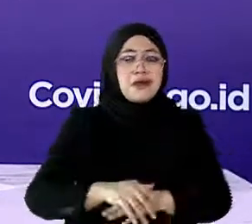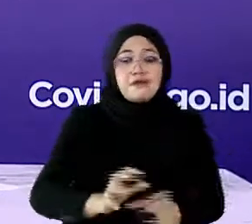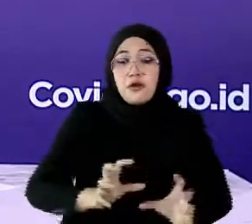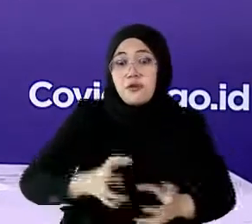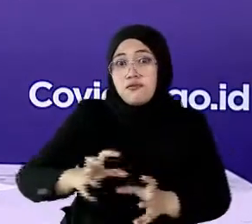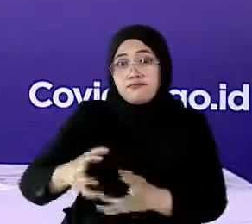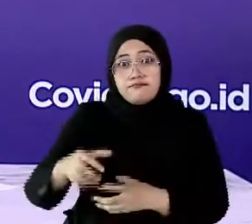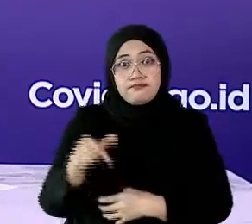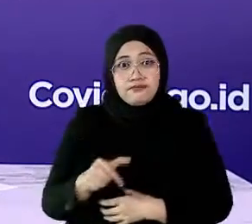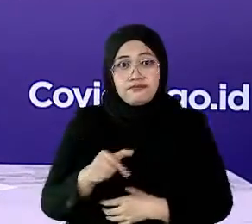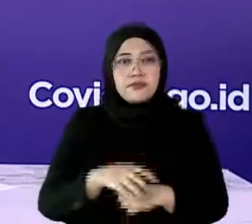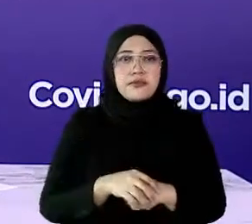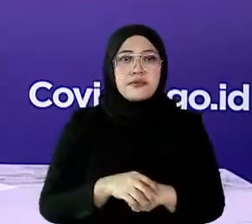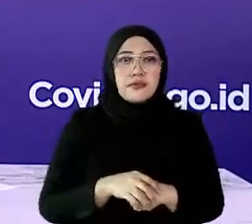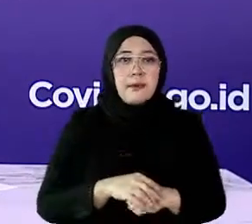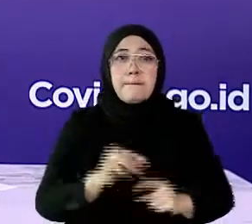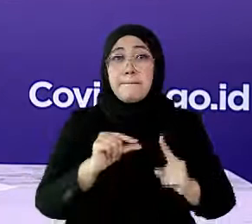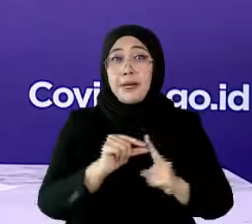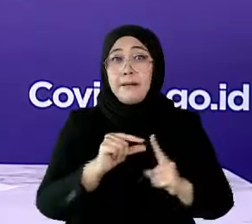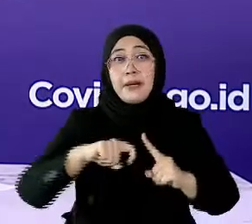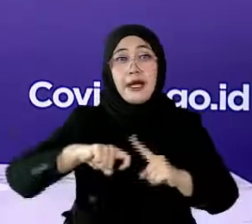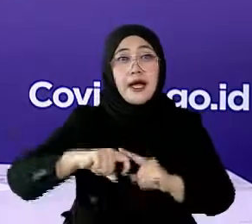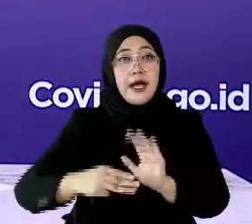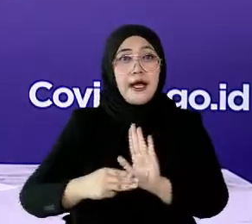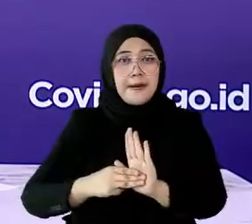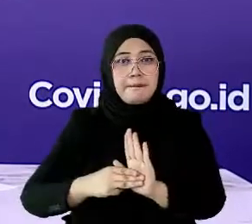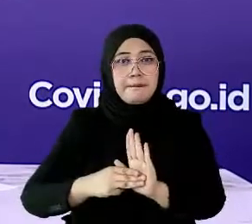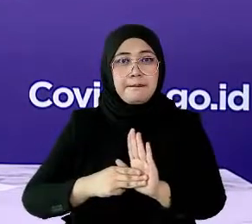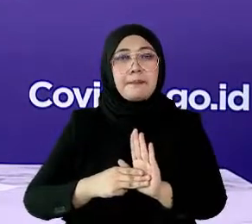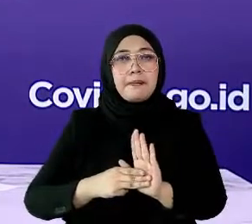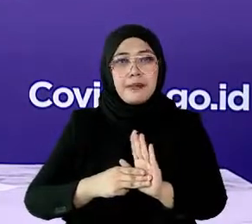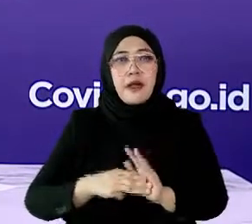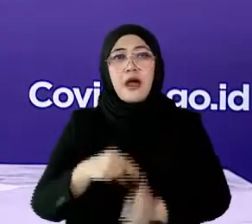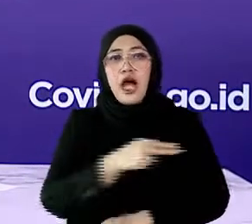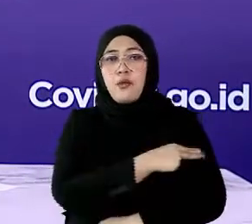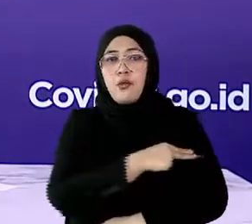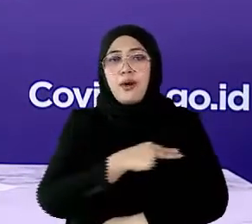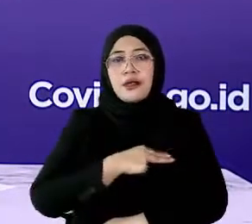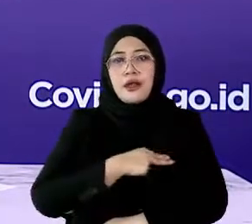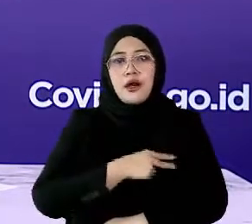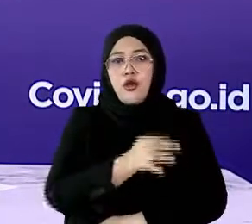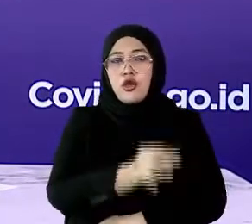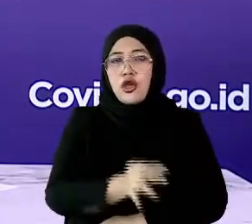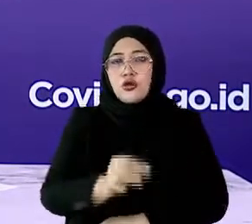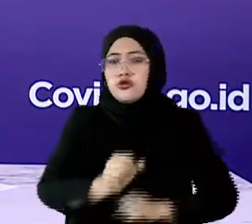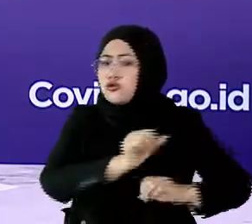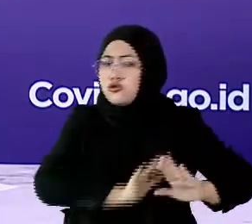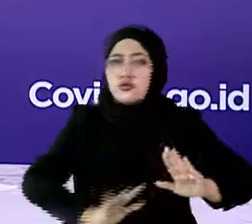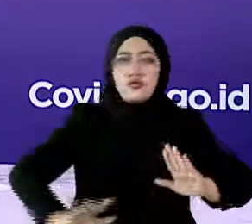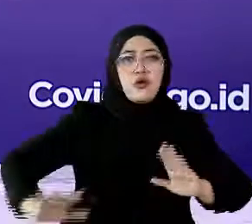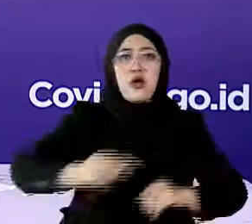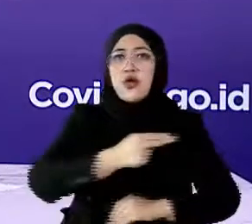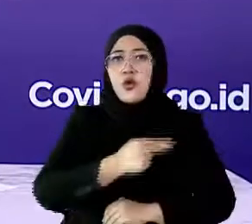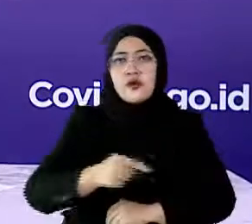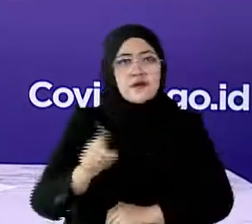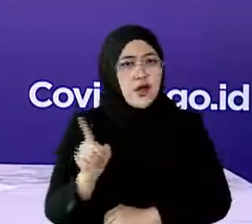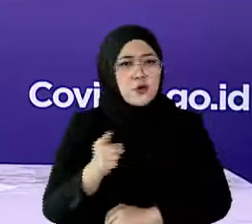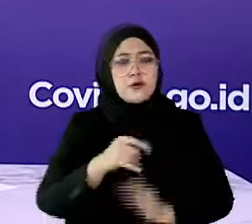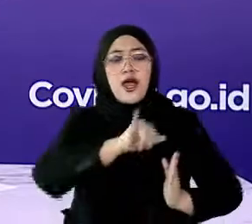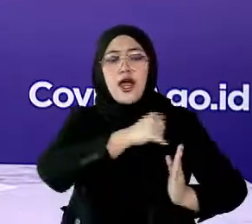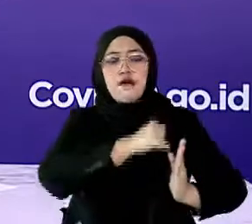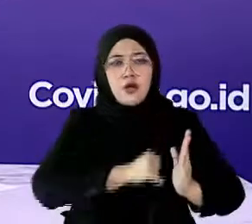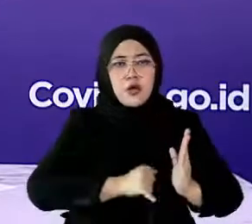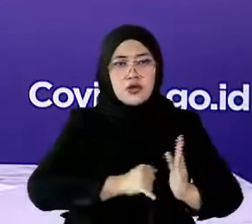makro penerapan ppkm kabupaten kota di seluruh provinsi di Indonesia juga perlu